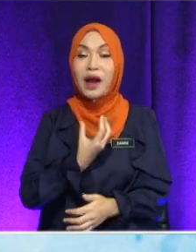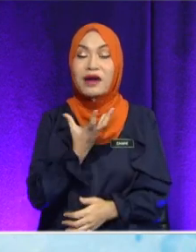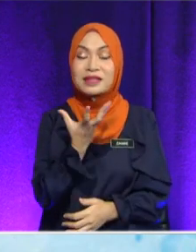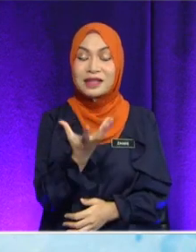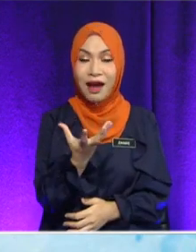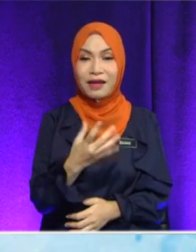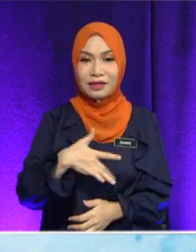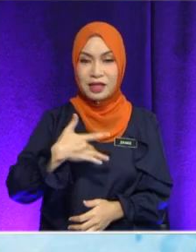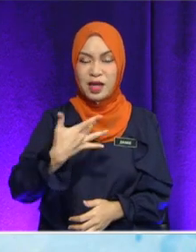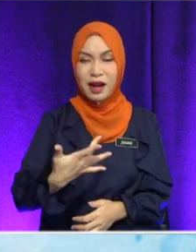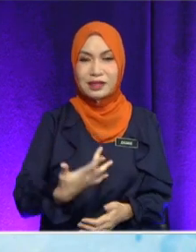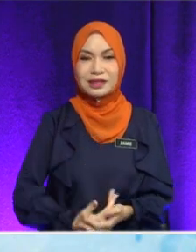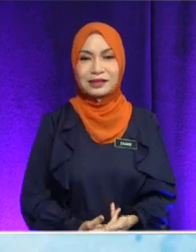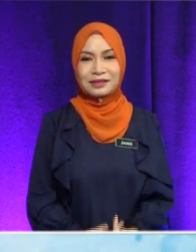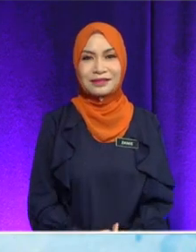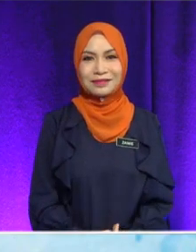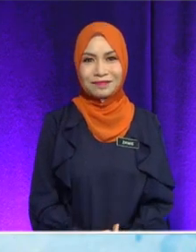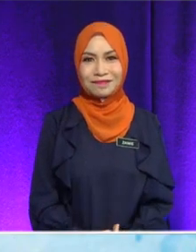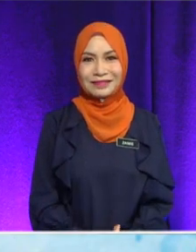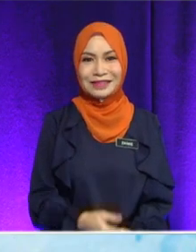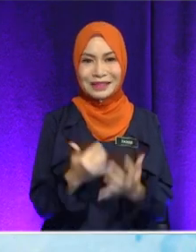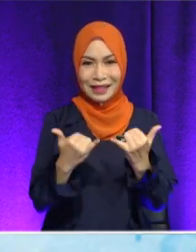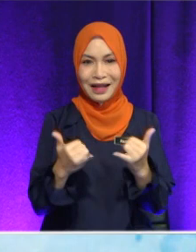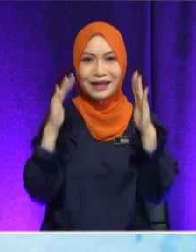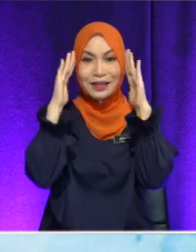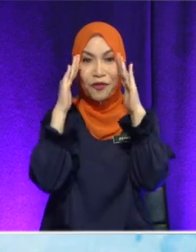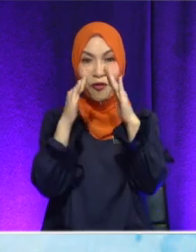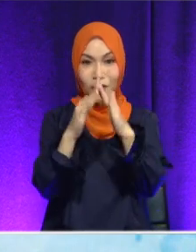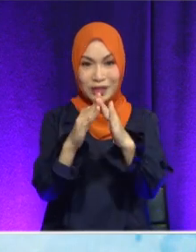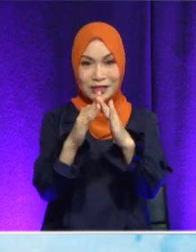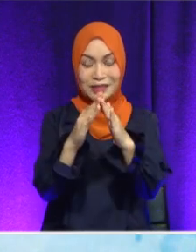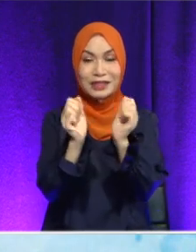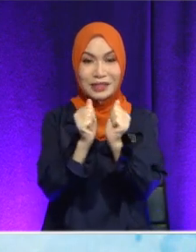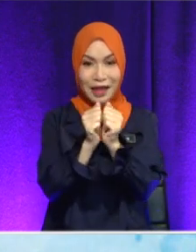kayak ini kita sedang fokus kepada aliran energi